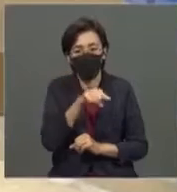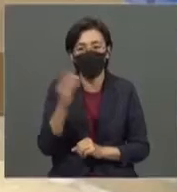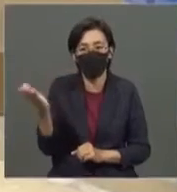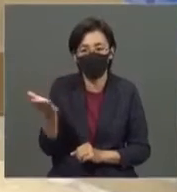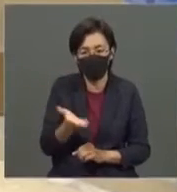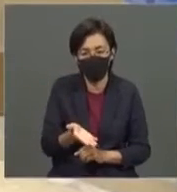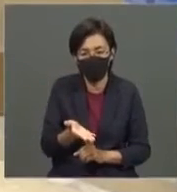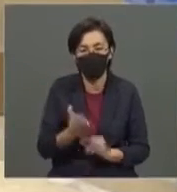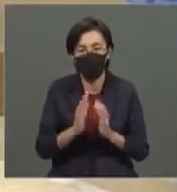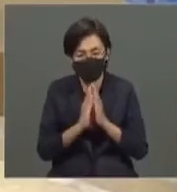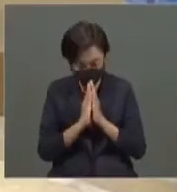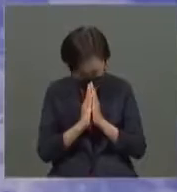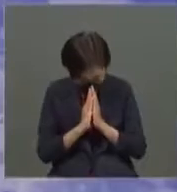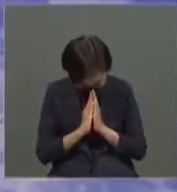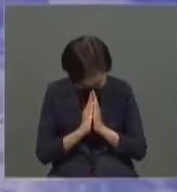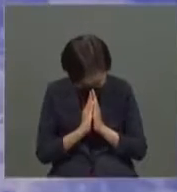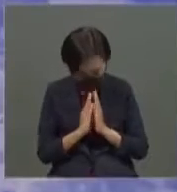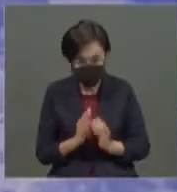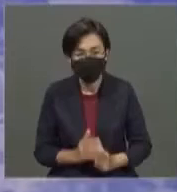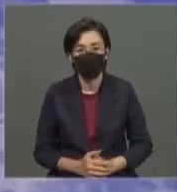ษค่ะ